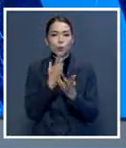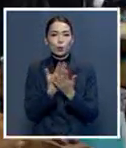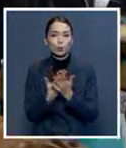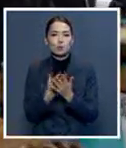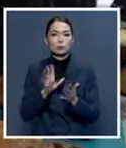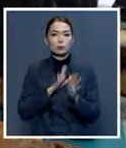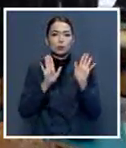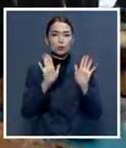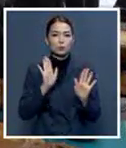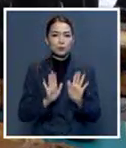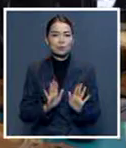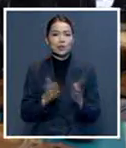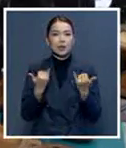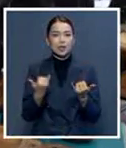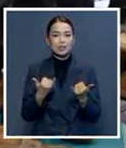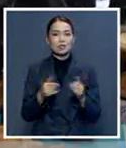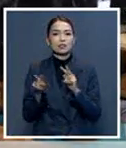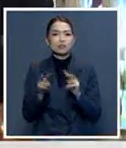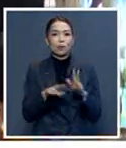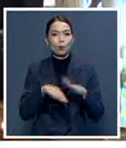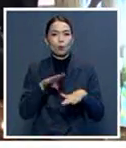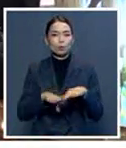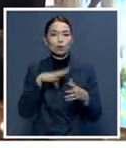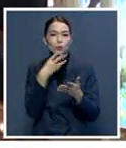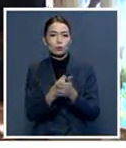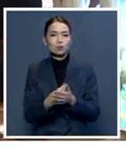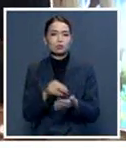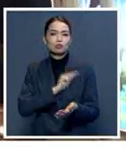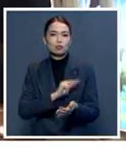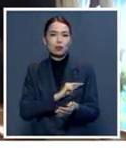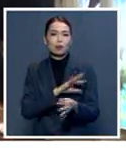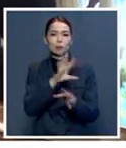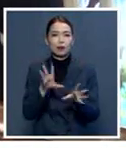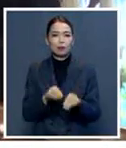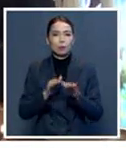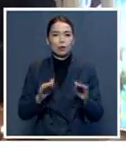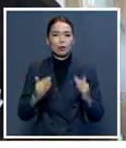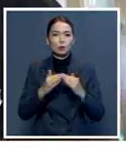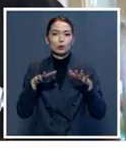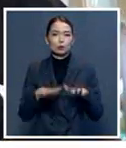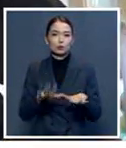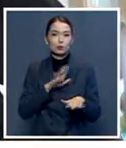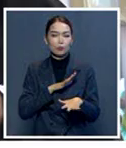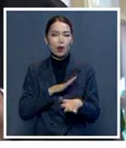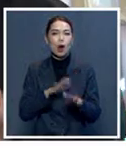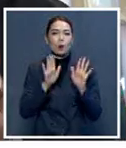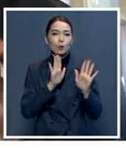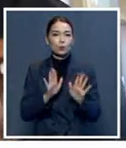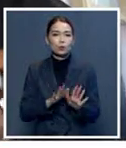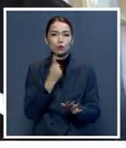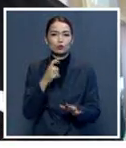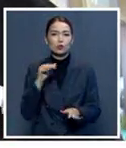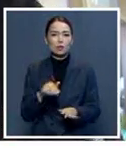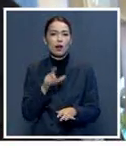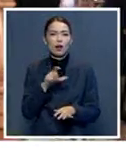шарада жазасын өтеушілер қолдан жасаған бұйымдарын қарттар мен балалар үйіне тарту етті. Көрмеге бас аяғы 100-ден астам экспонат